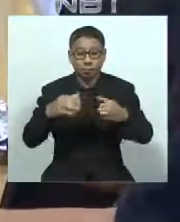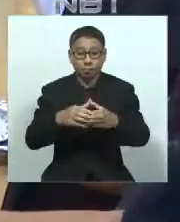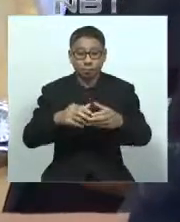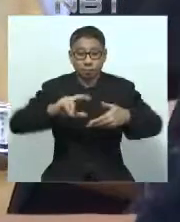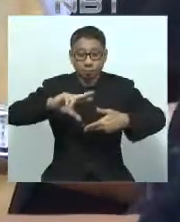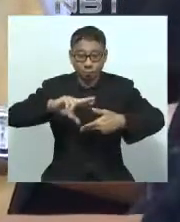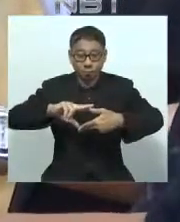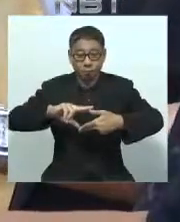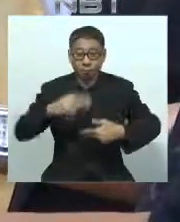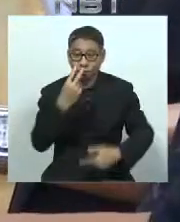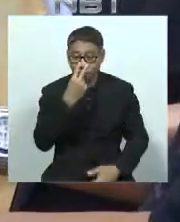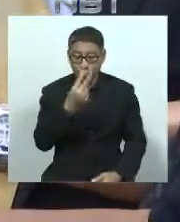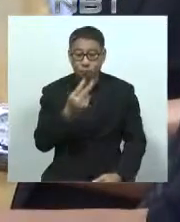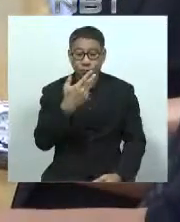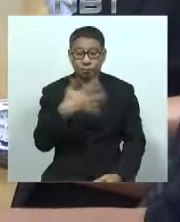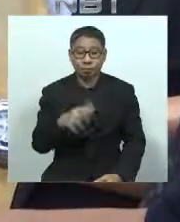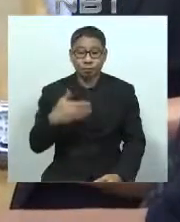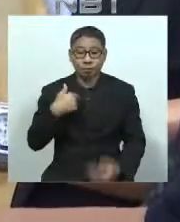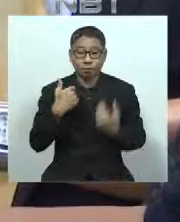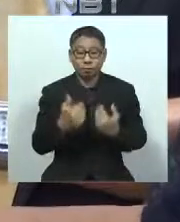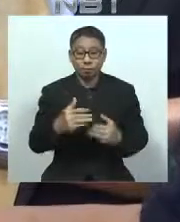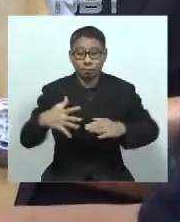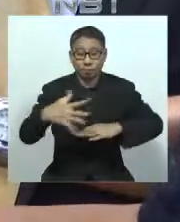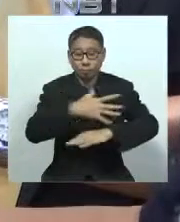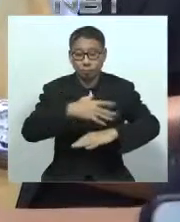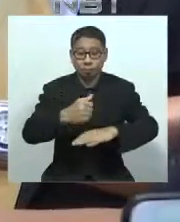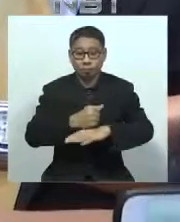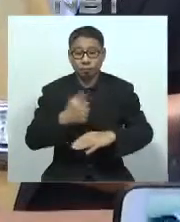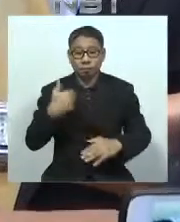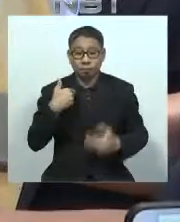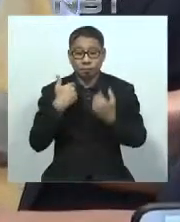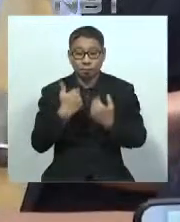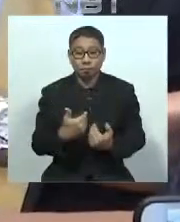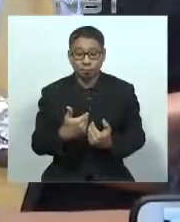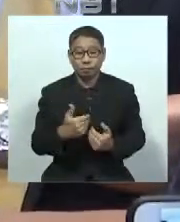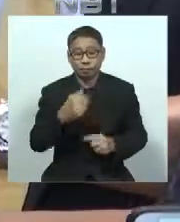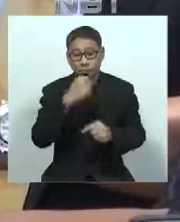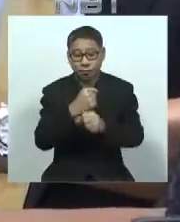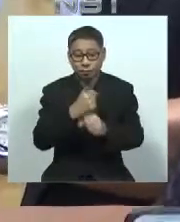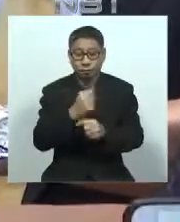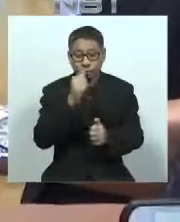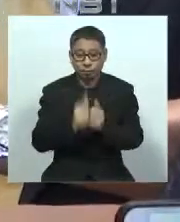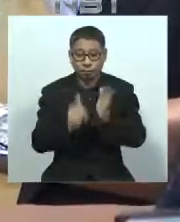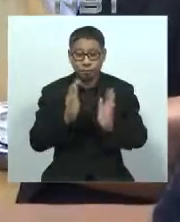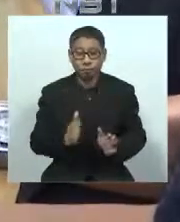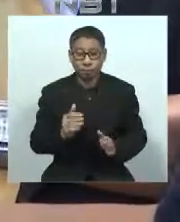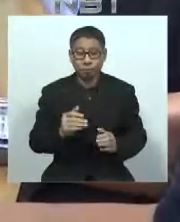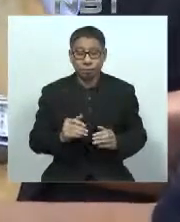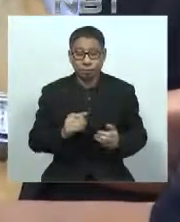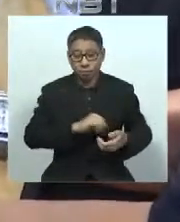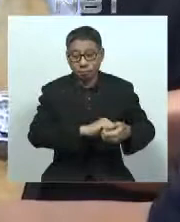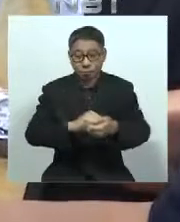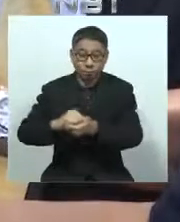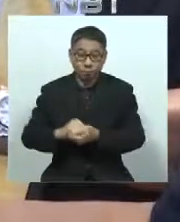คพลังประชารัฐก็มองนะคะว่าเป็นสีสันการเมืองในระดับหนึ่งแต่เรื่องการทำงานทุกคนต้องมาขับเคลื่อนร่ว